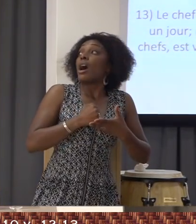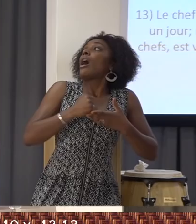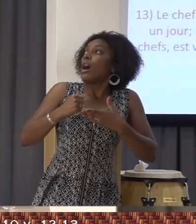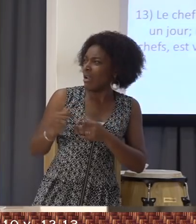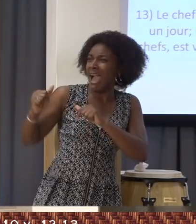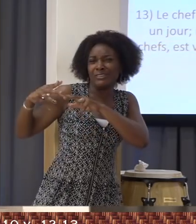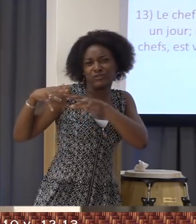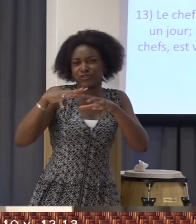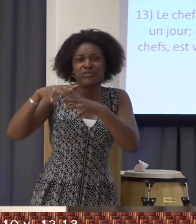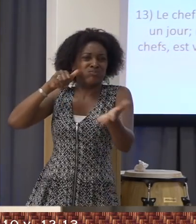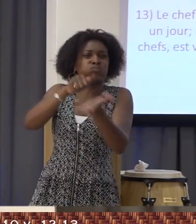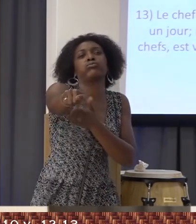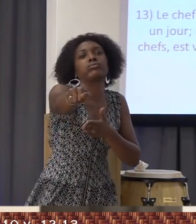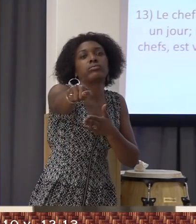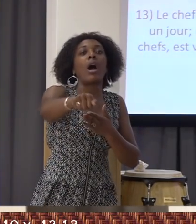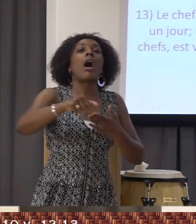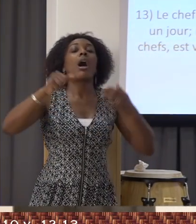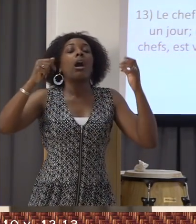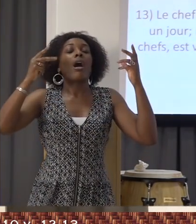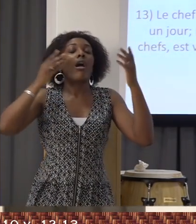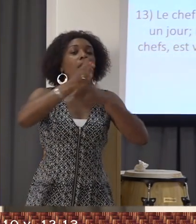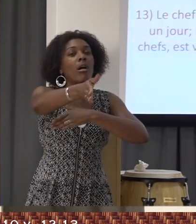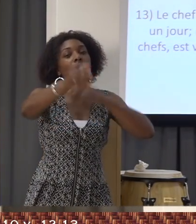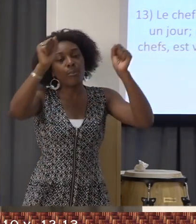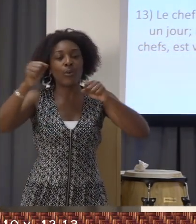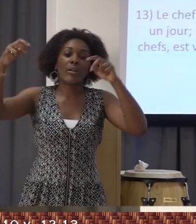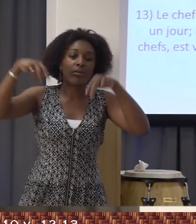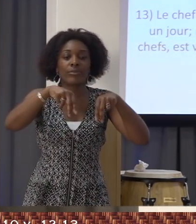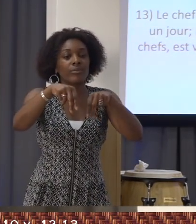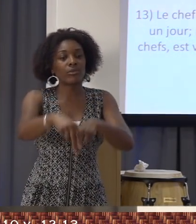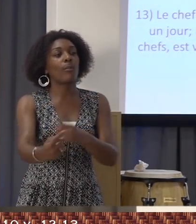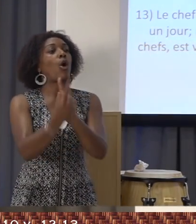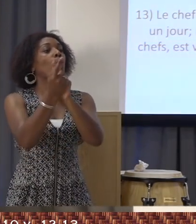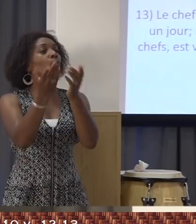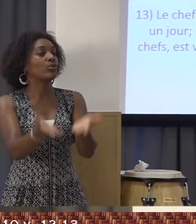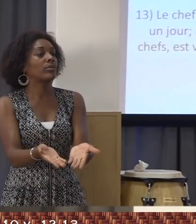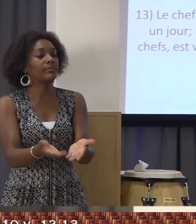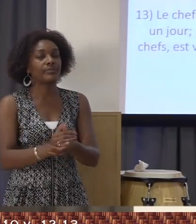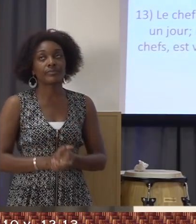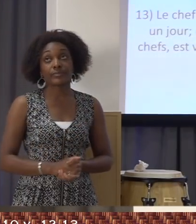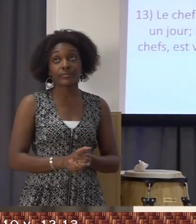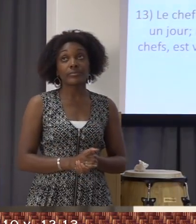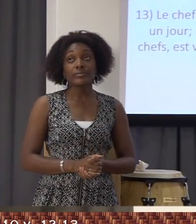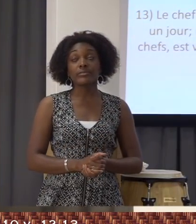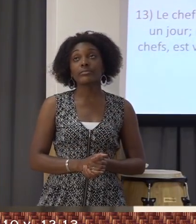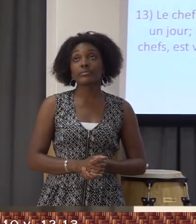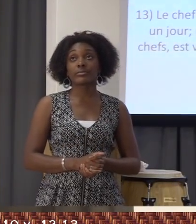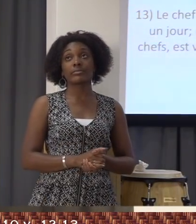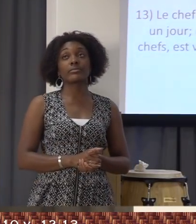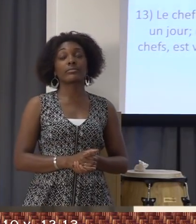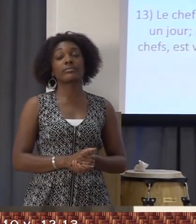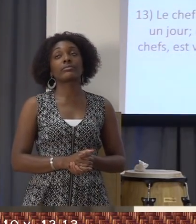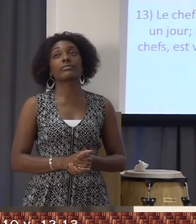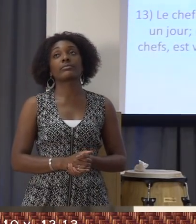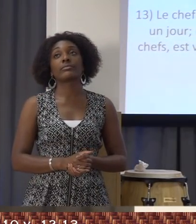entité spirituelle qui a été affrontée, l'ange de Dieu, c'est l'entité